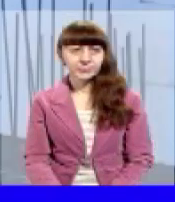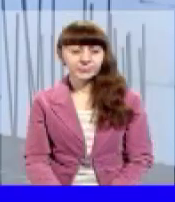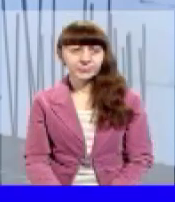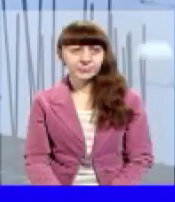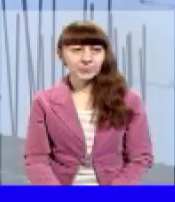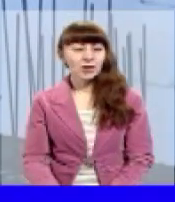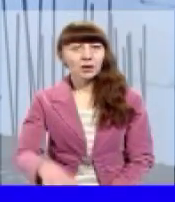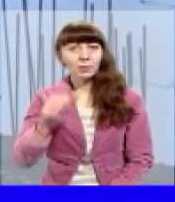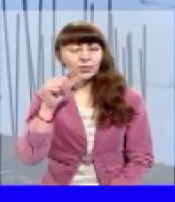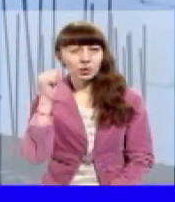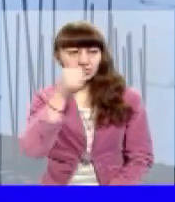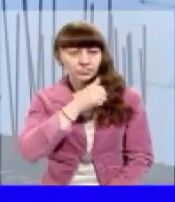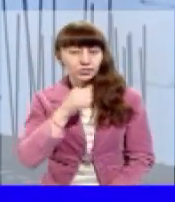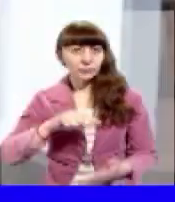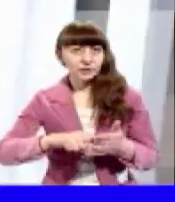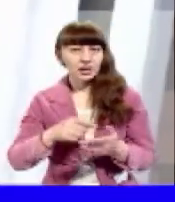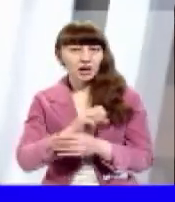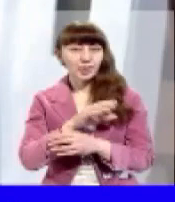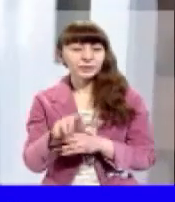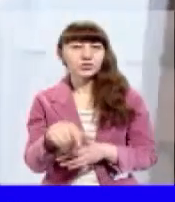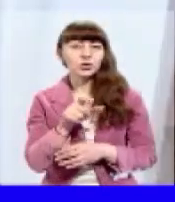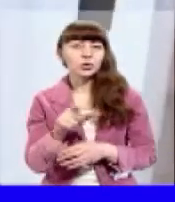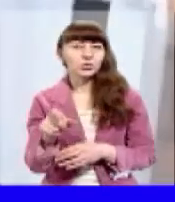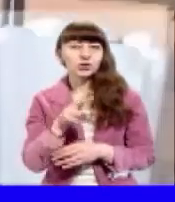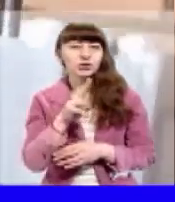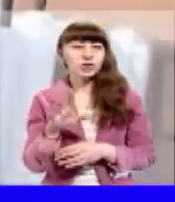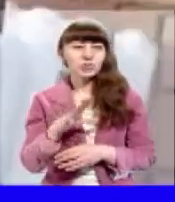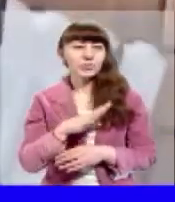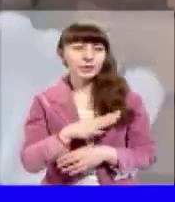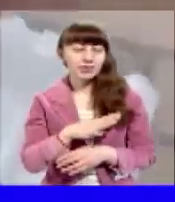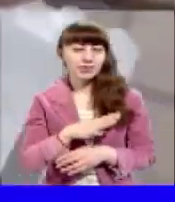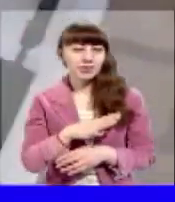тұрғын үй пайдалануға берілген. Осы орайда 4 мың пәтер өз иесін тапты. Ал